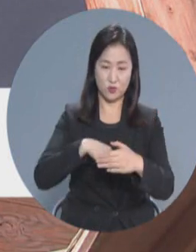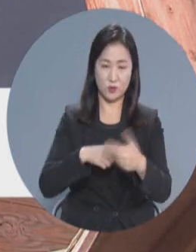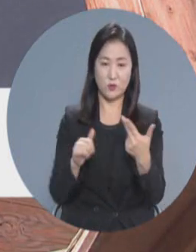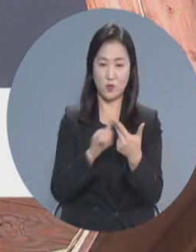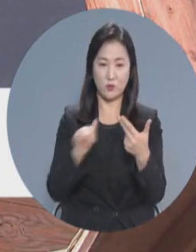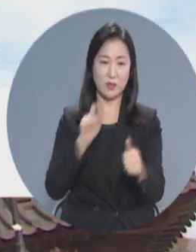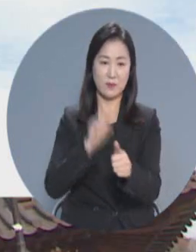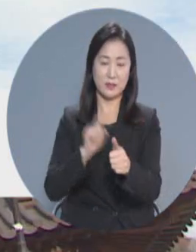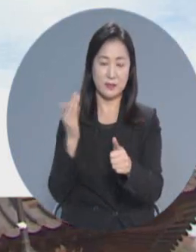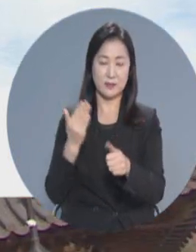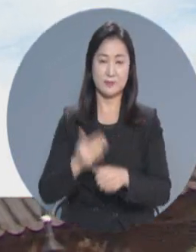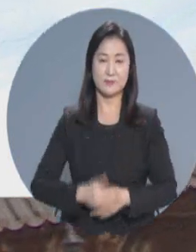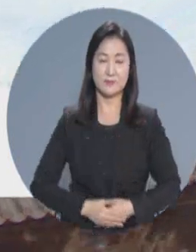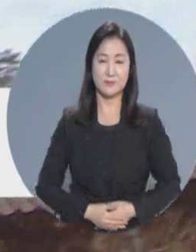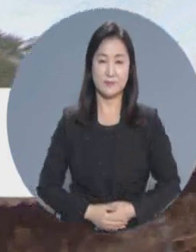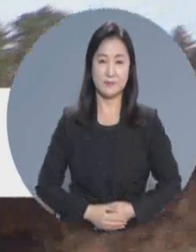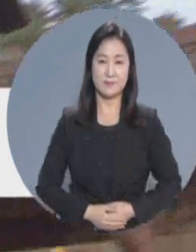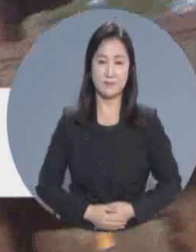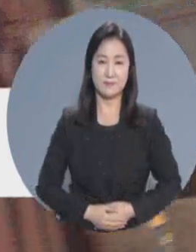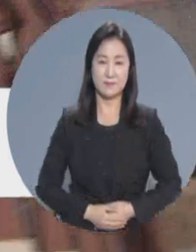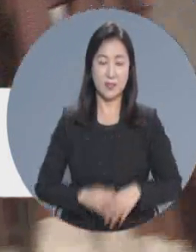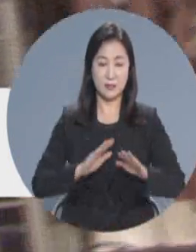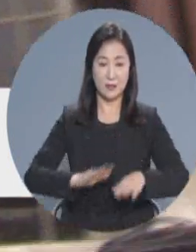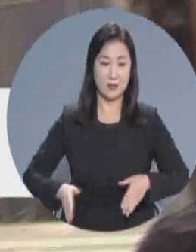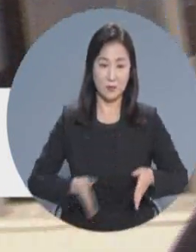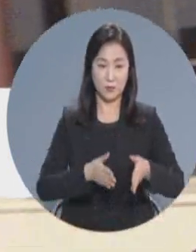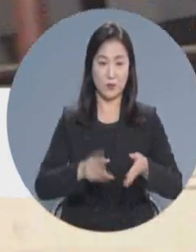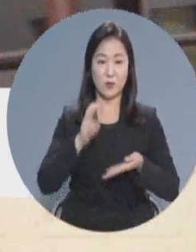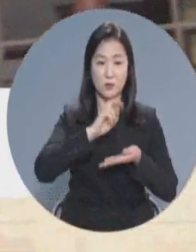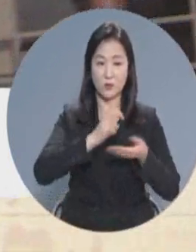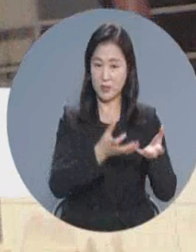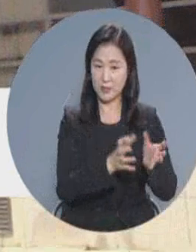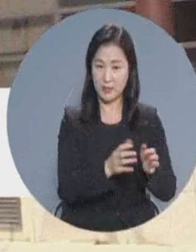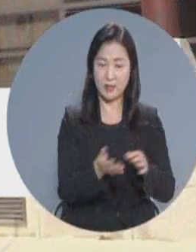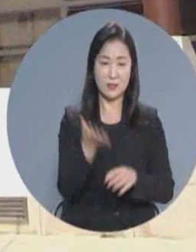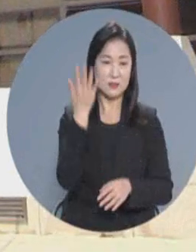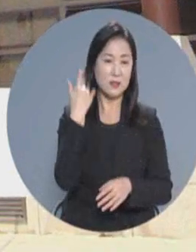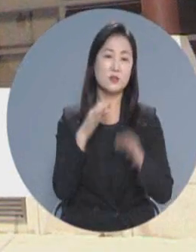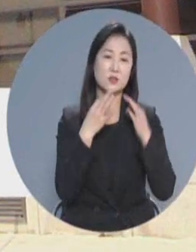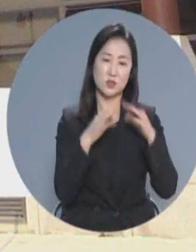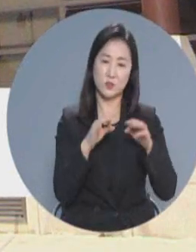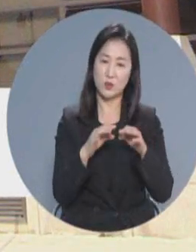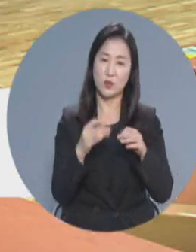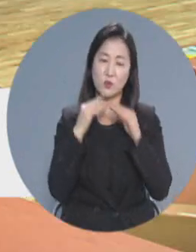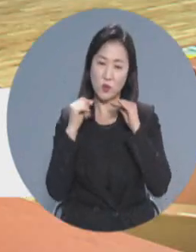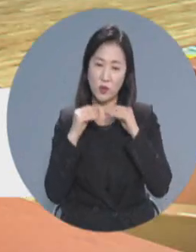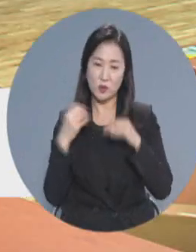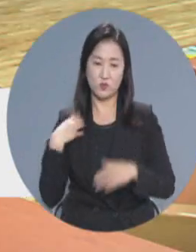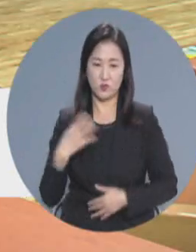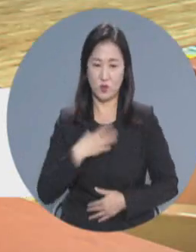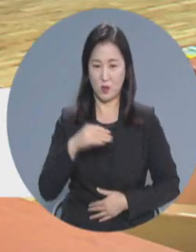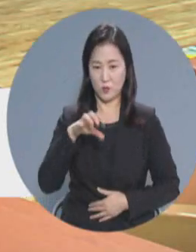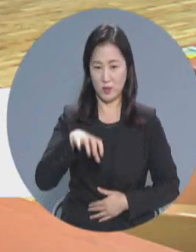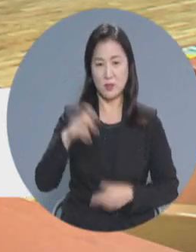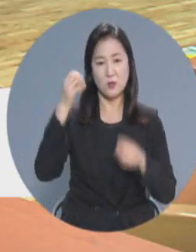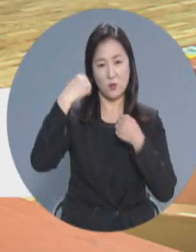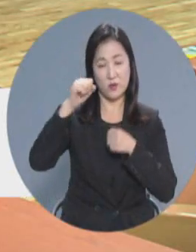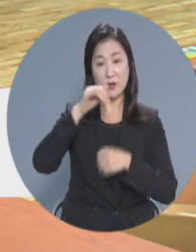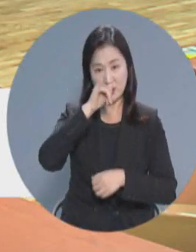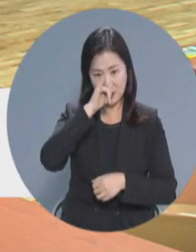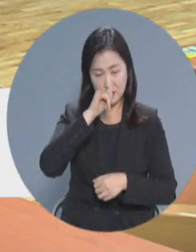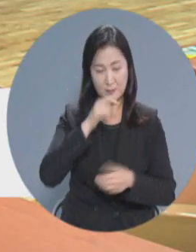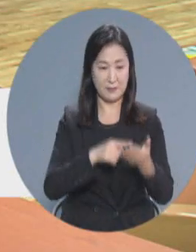확진 판정을 받았습니다. 전남 도립국악단이 지난주 금요일과 토요일에 무안에서 공연을 한 것으로